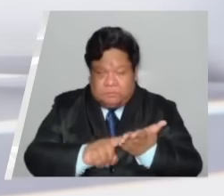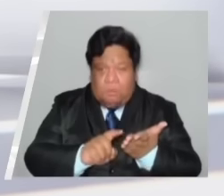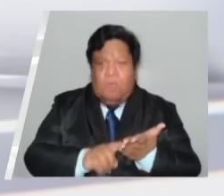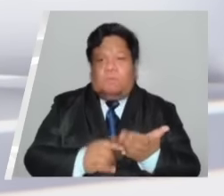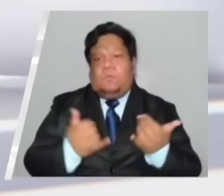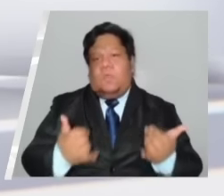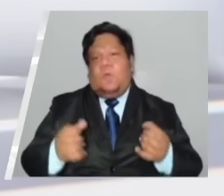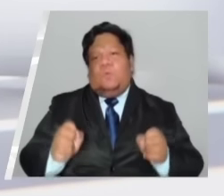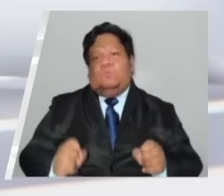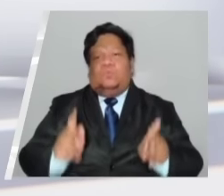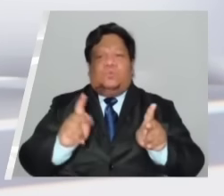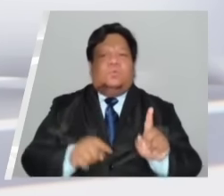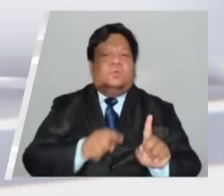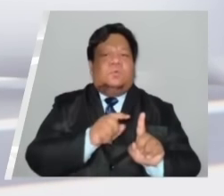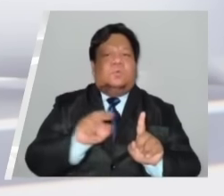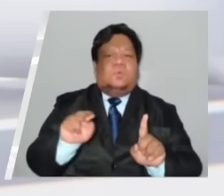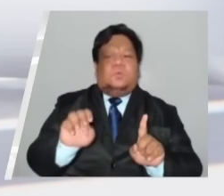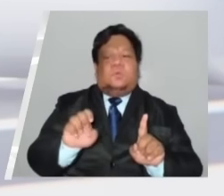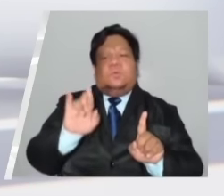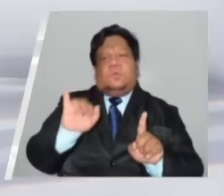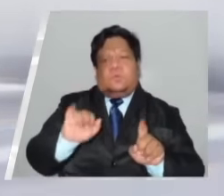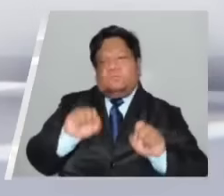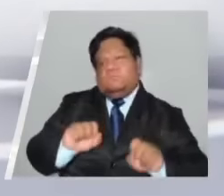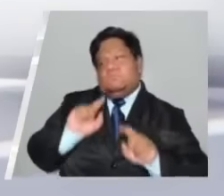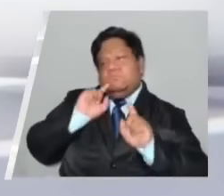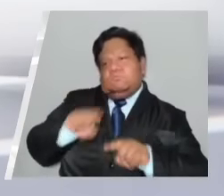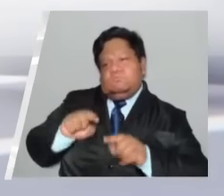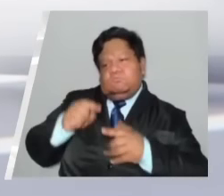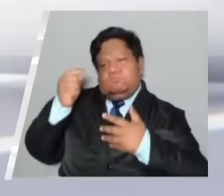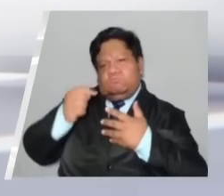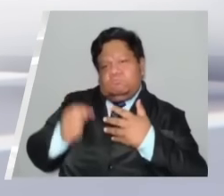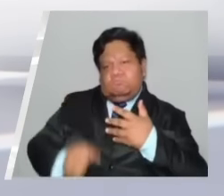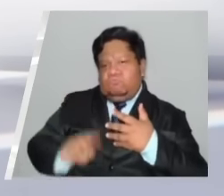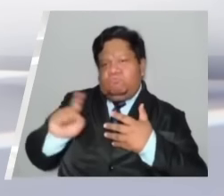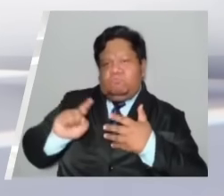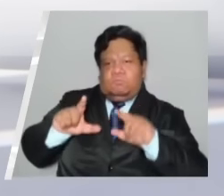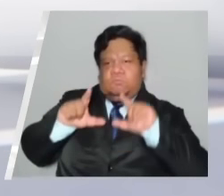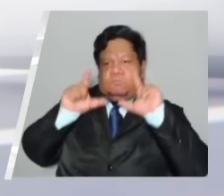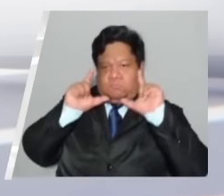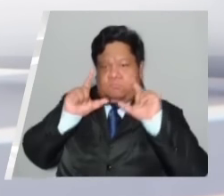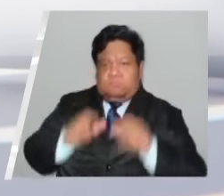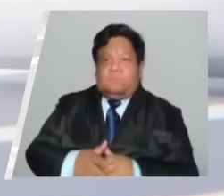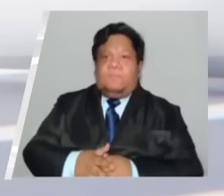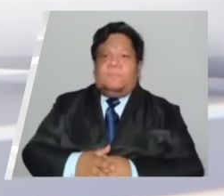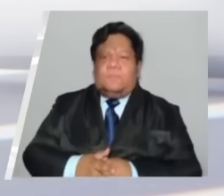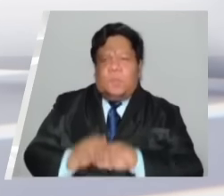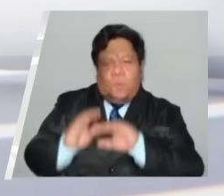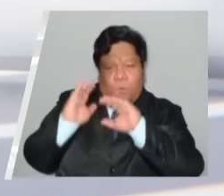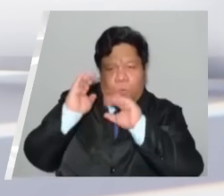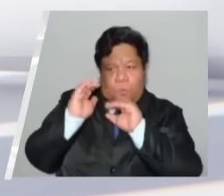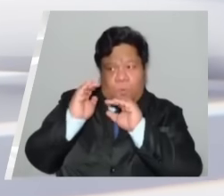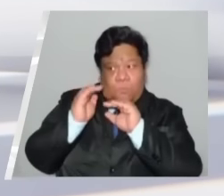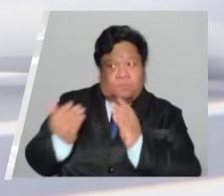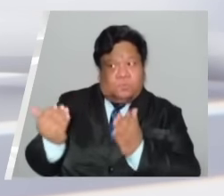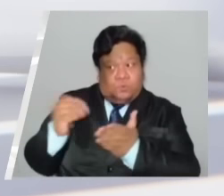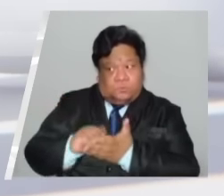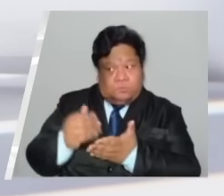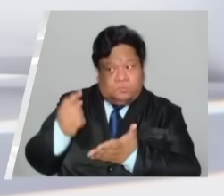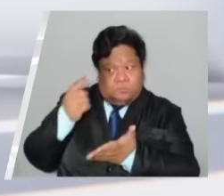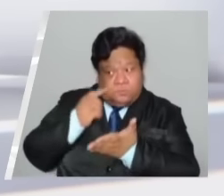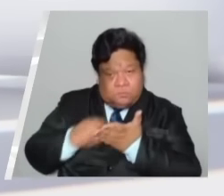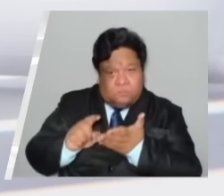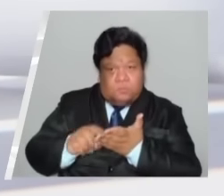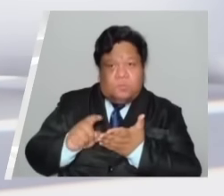kay Nery na sagutin ang mga aligasyon laban sa kanya. Umaasa sila na ang reinvestigation ay mag-aabsuelto kay Nery